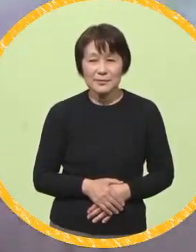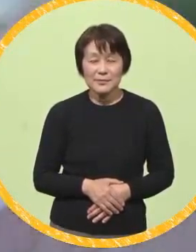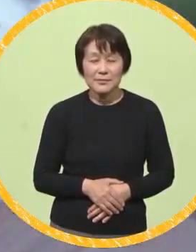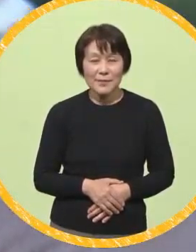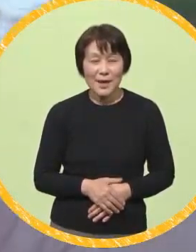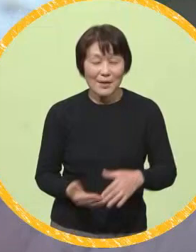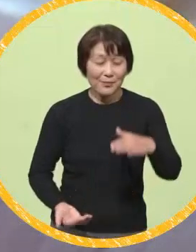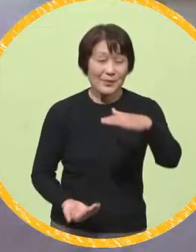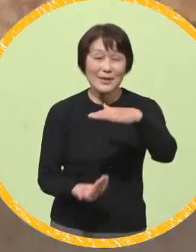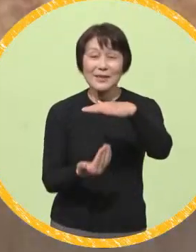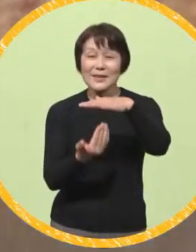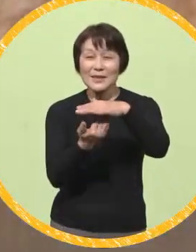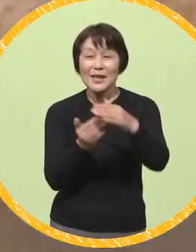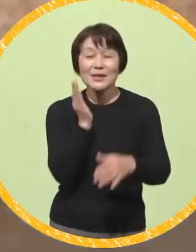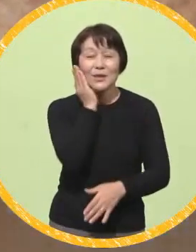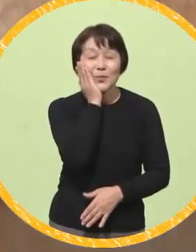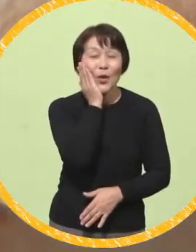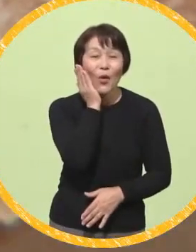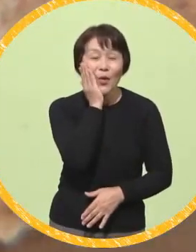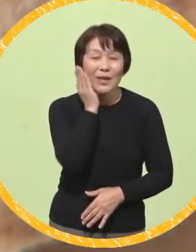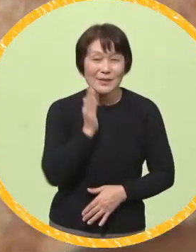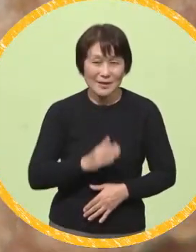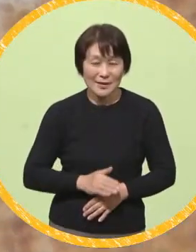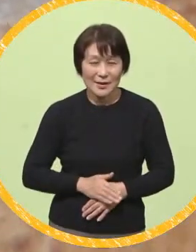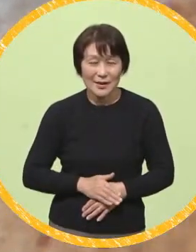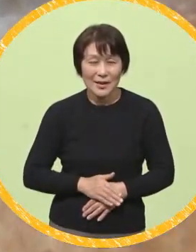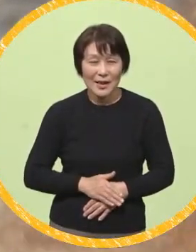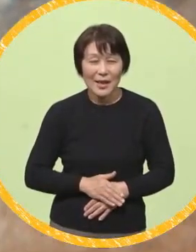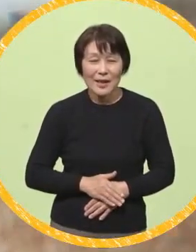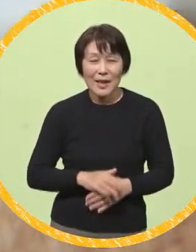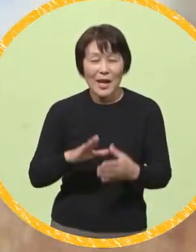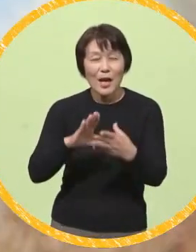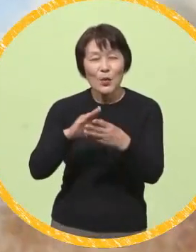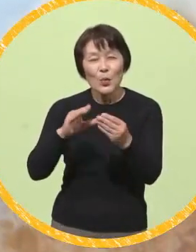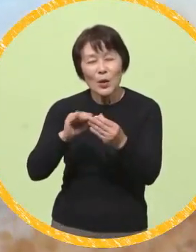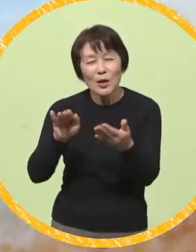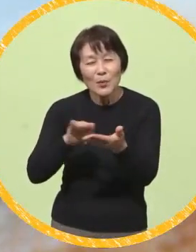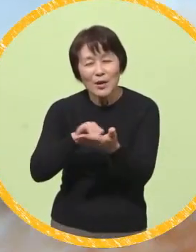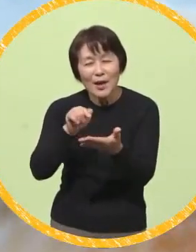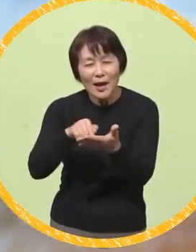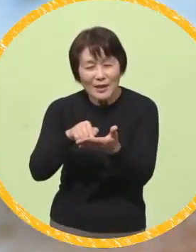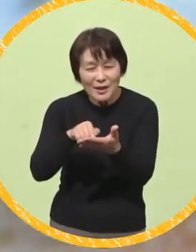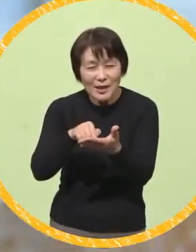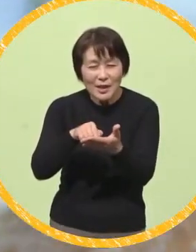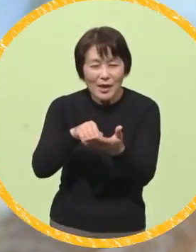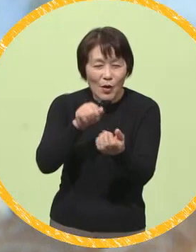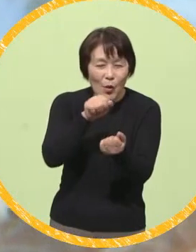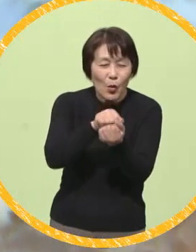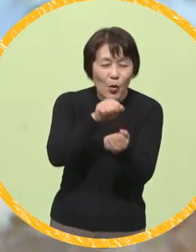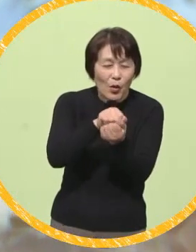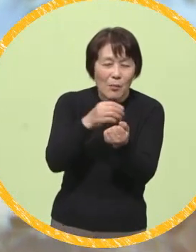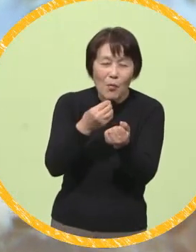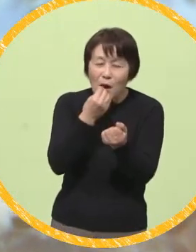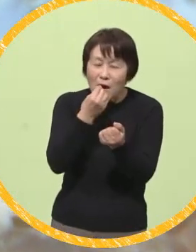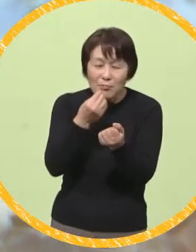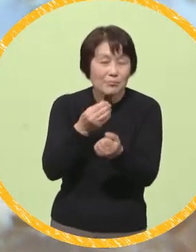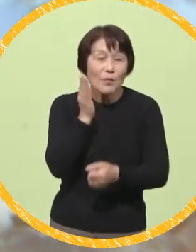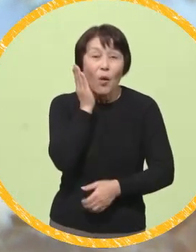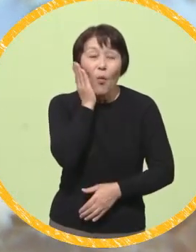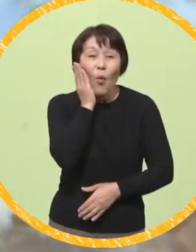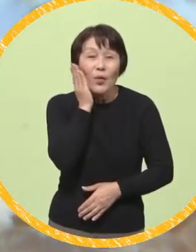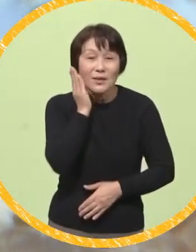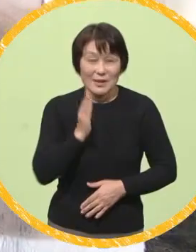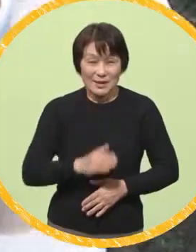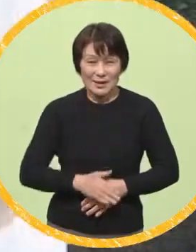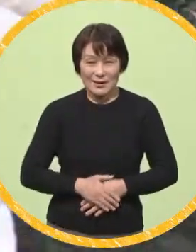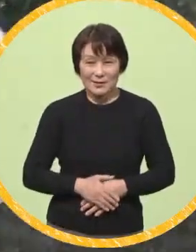絶妙ですね、本当に、はい、 ちょっとクリーミーな中にコリコリの感じと塩気もあるので、 ねはい、も